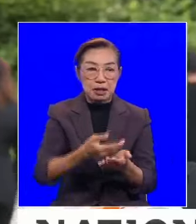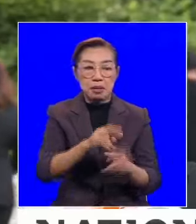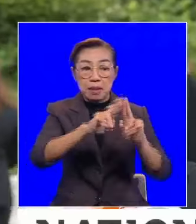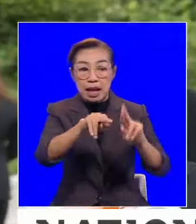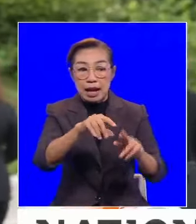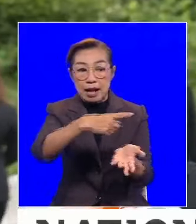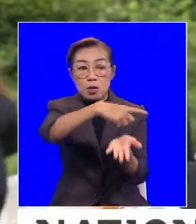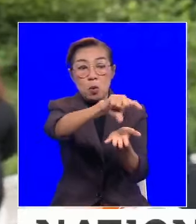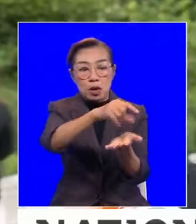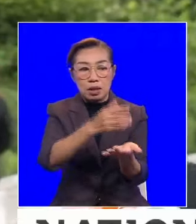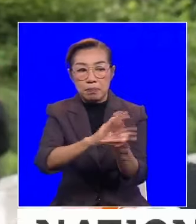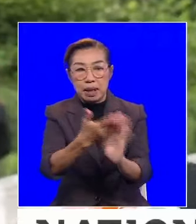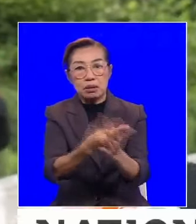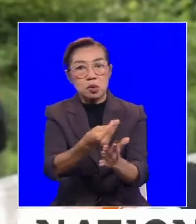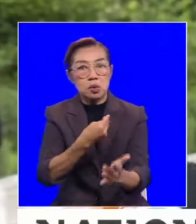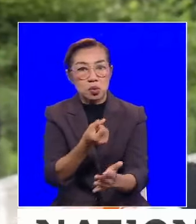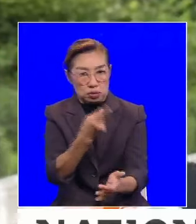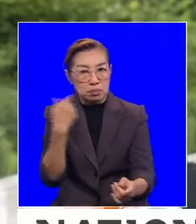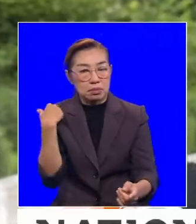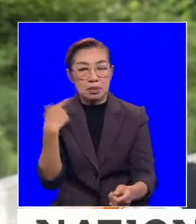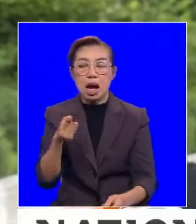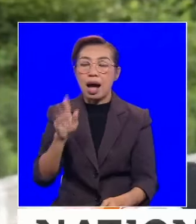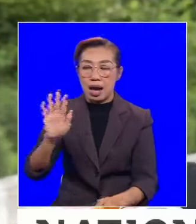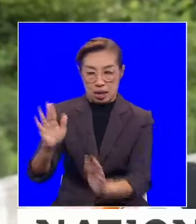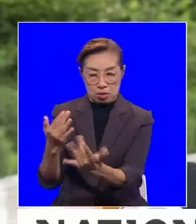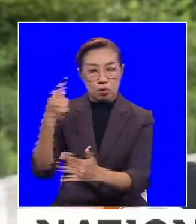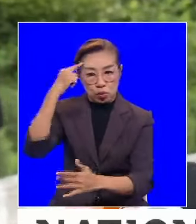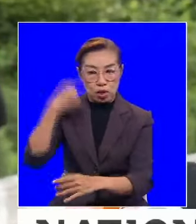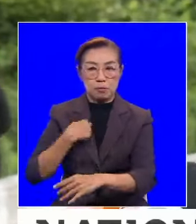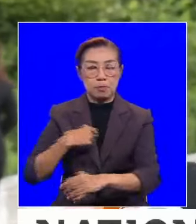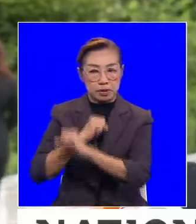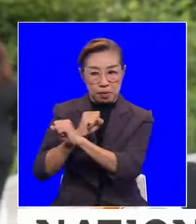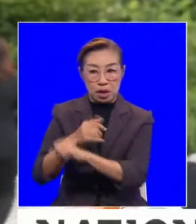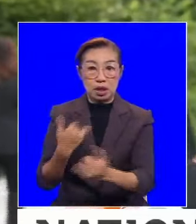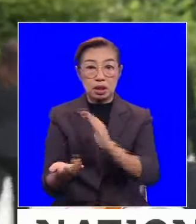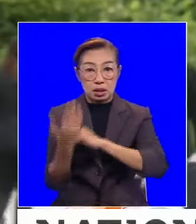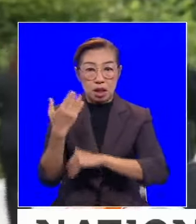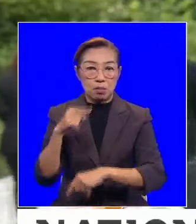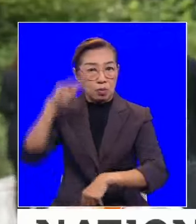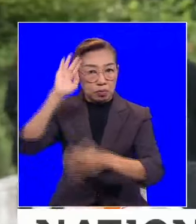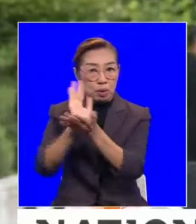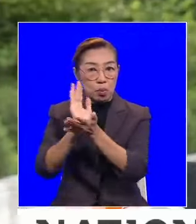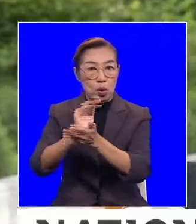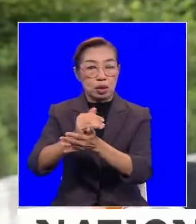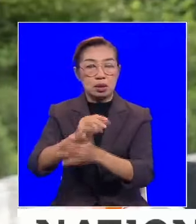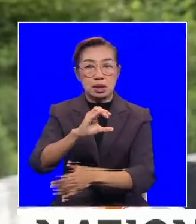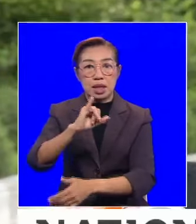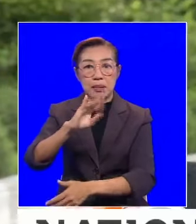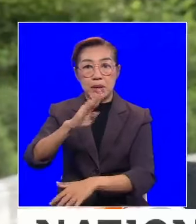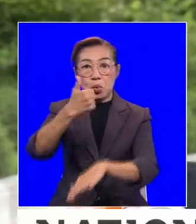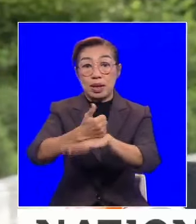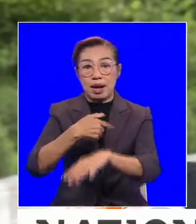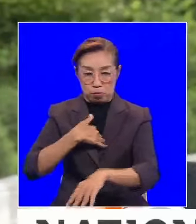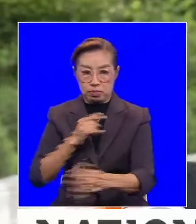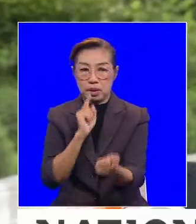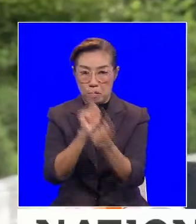า11โมงเช้าผมเดินทางไปที่กองบัญชาการตำรวจสอบสวนกลางครับแต่พบกับท่านจิรภพจะพูดคุยกันเรื่องนี้ด้วยนั่นแหละอันนี้แน่นอนเลย